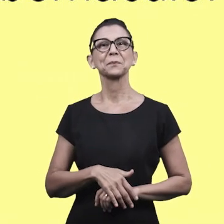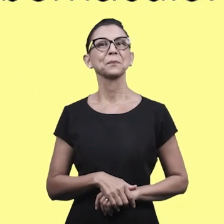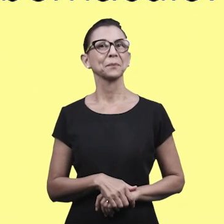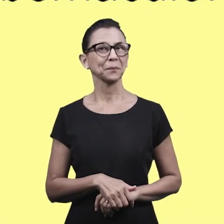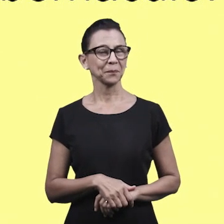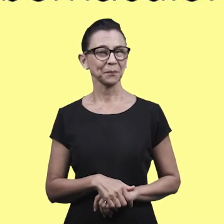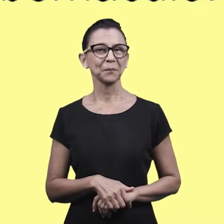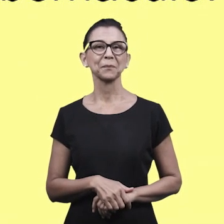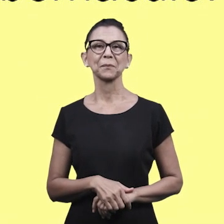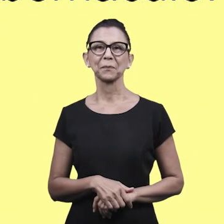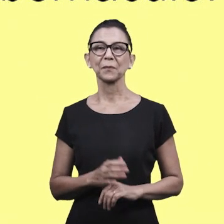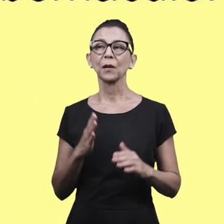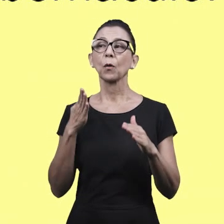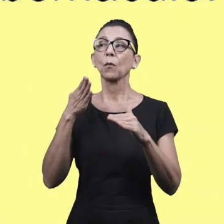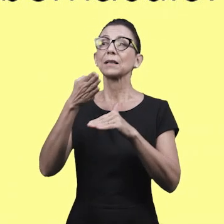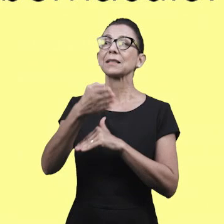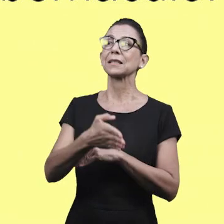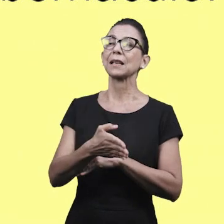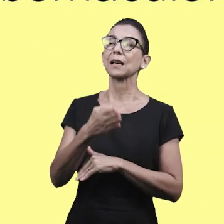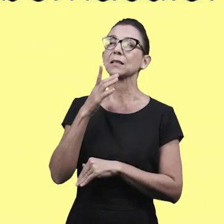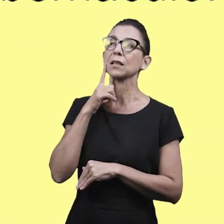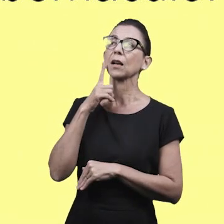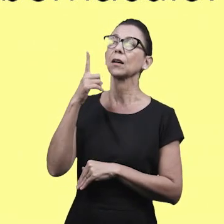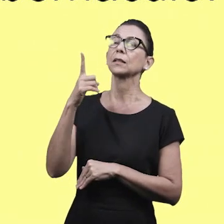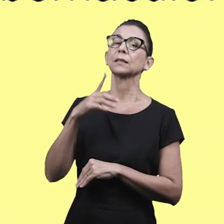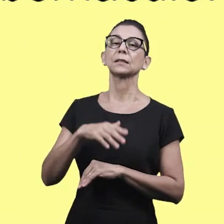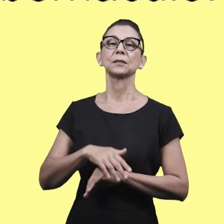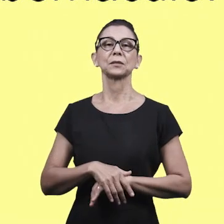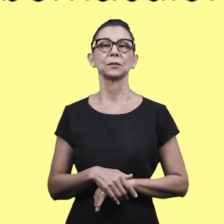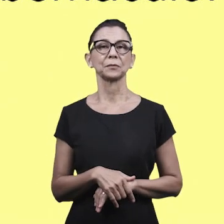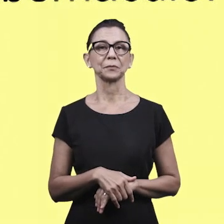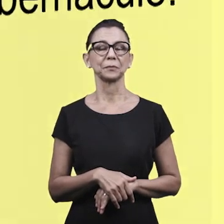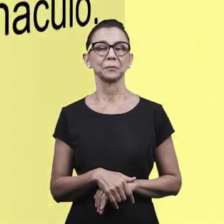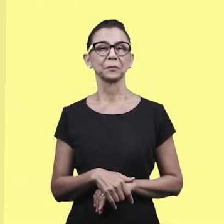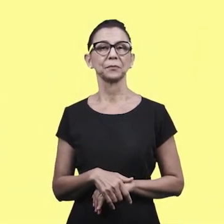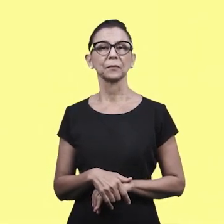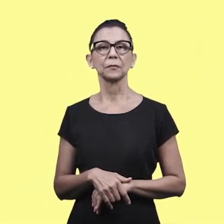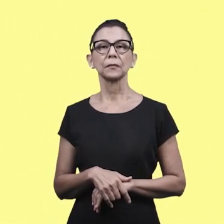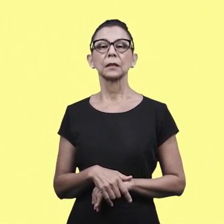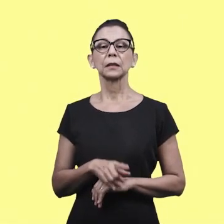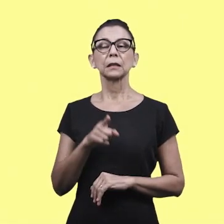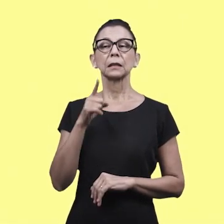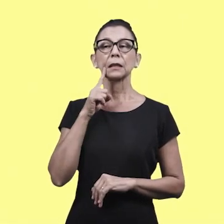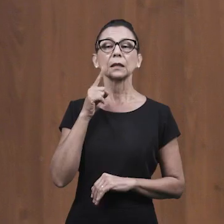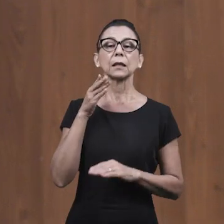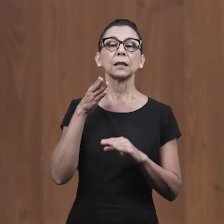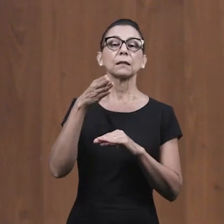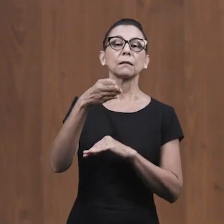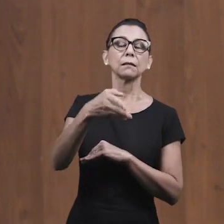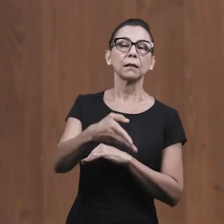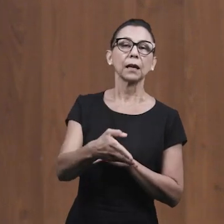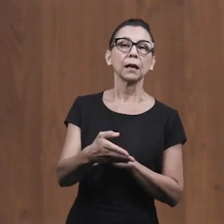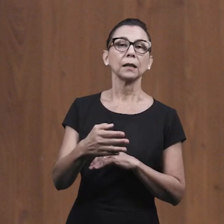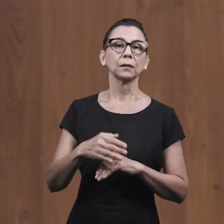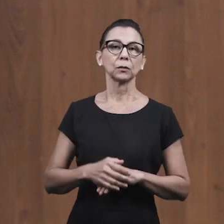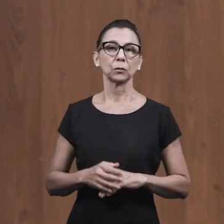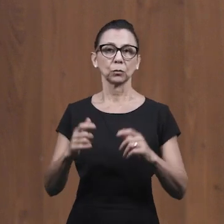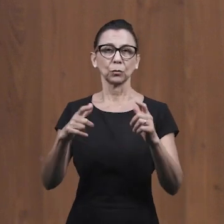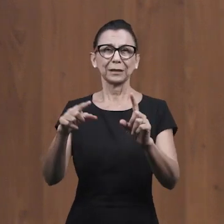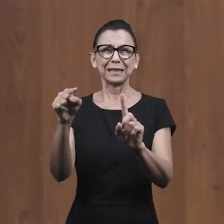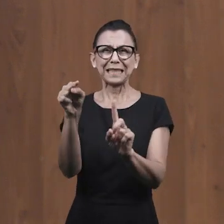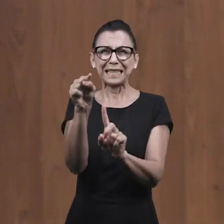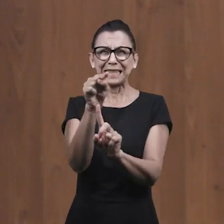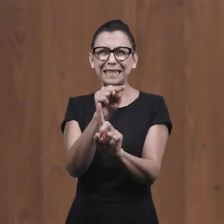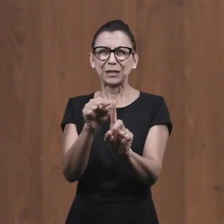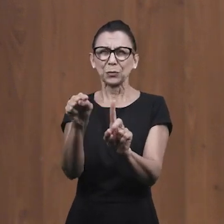ici, ça c'est la porte d'accès, comme vous voyez ici dans la figure. À l'intérieur, dans le